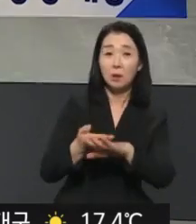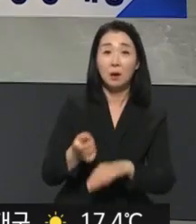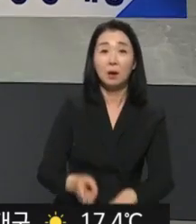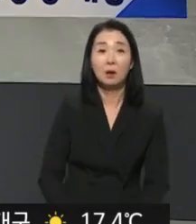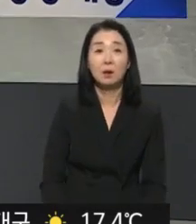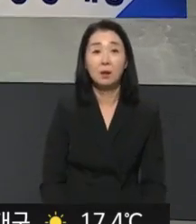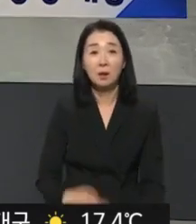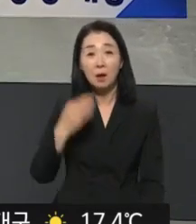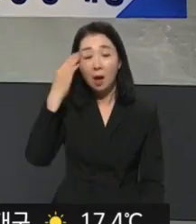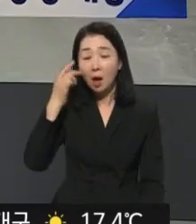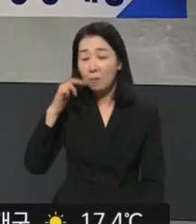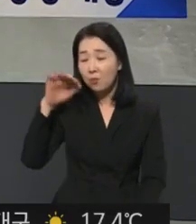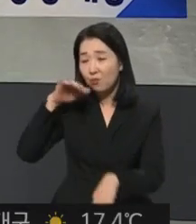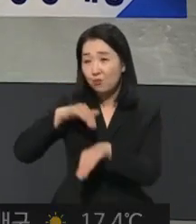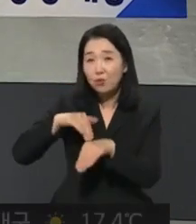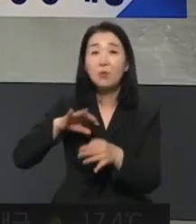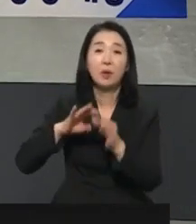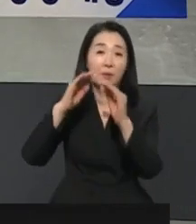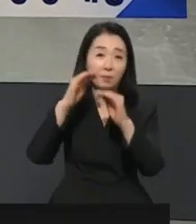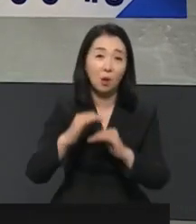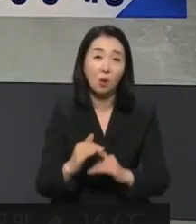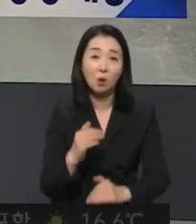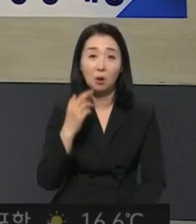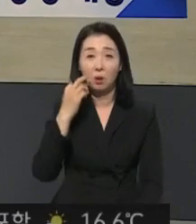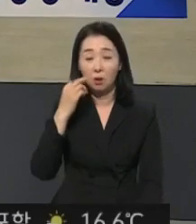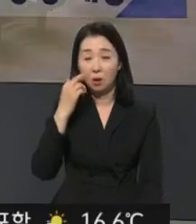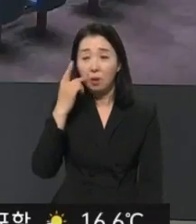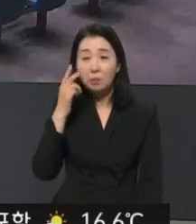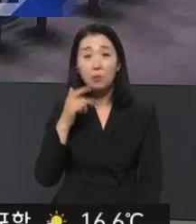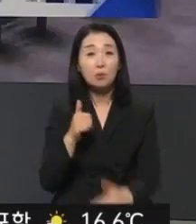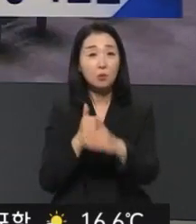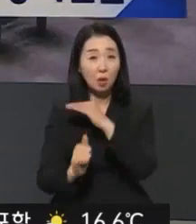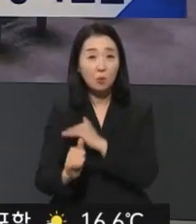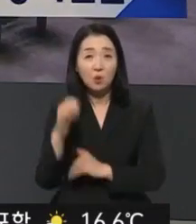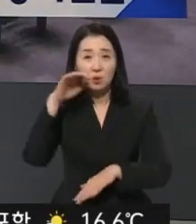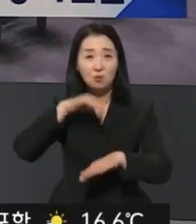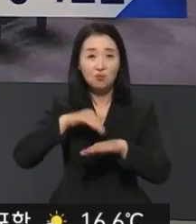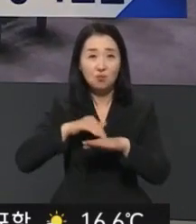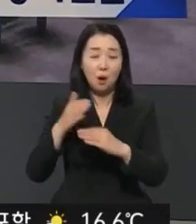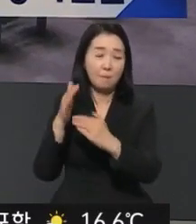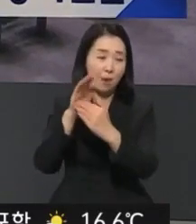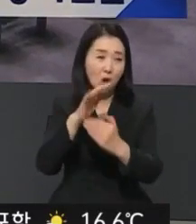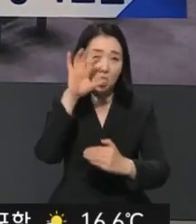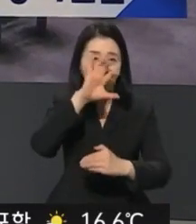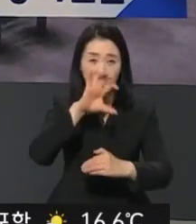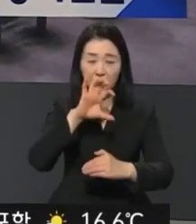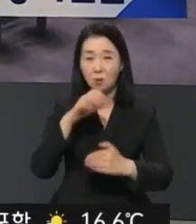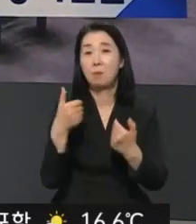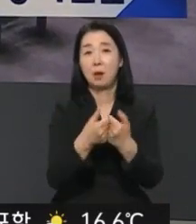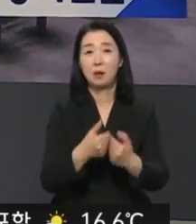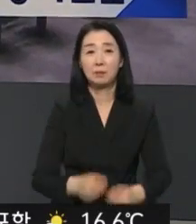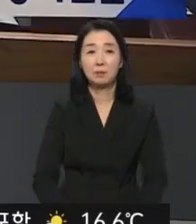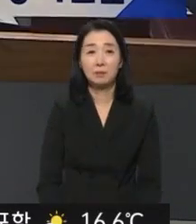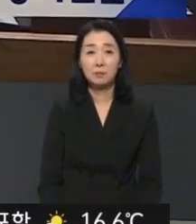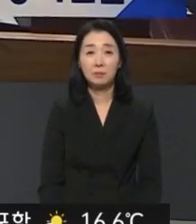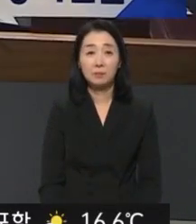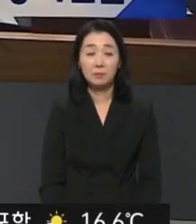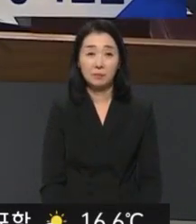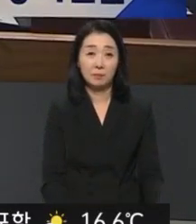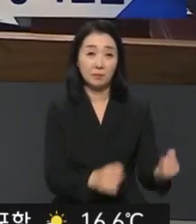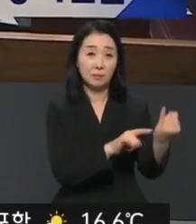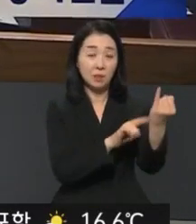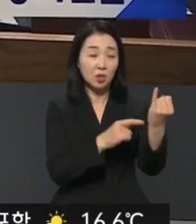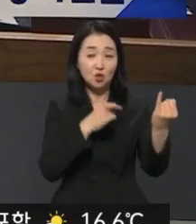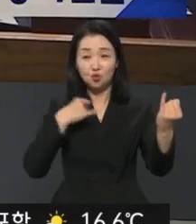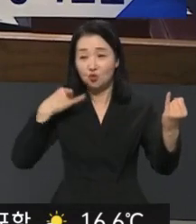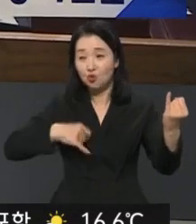이 한미훈련 등을 거론한 거죠. 미국 유엔 대표부는 이 훈련을 방어 연습이라고 반박했습니다. 김 부부장은 또